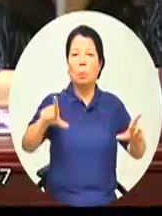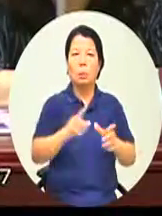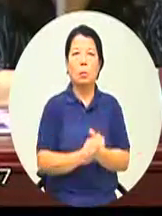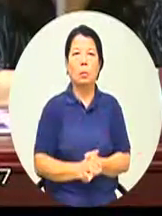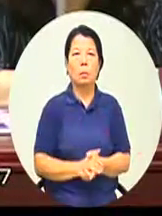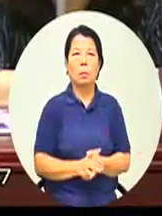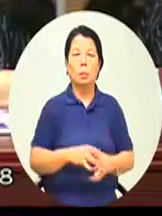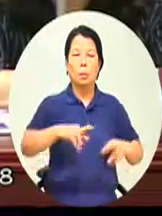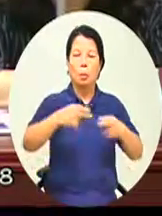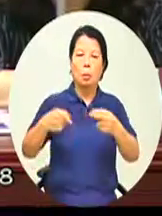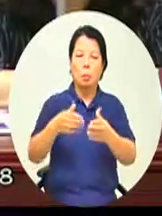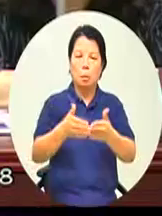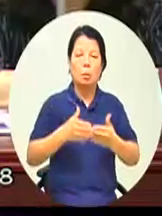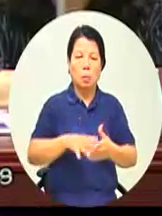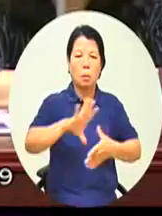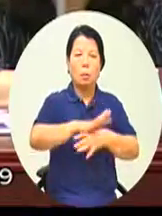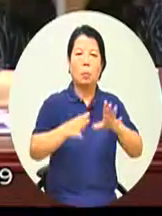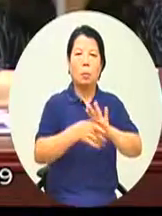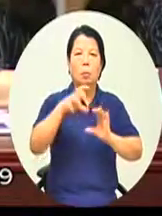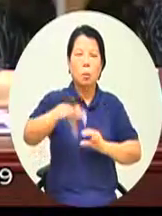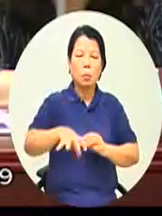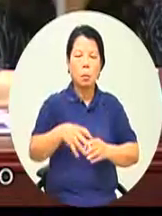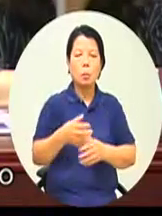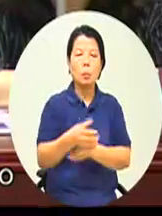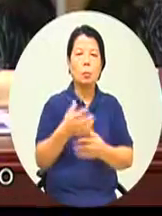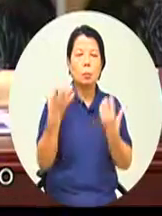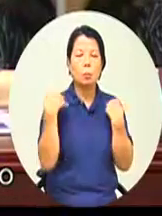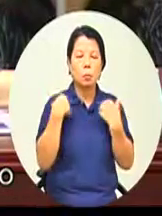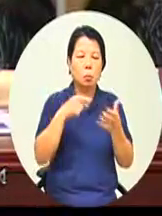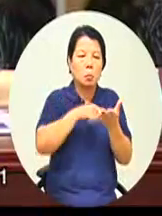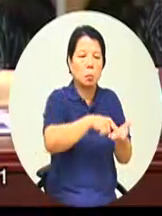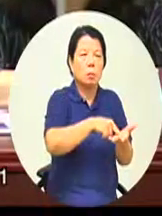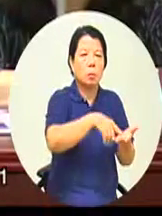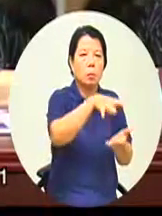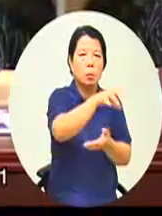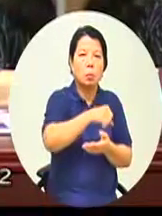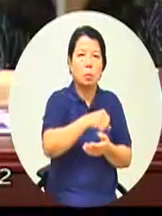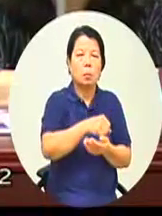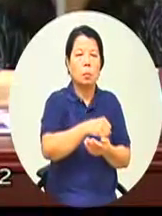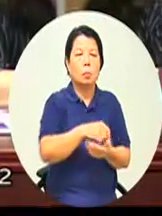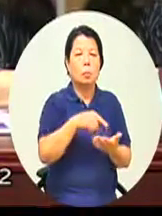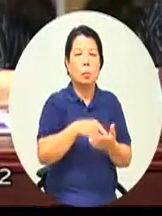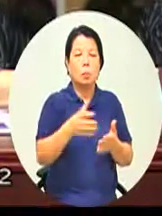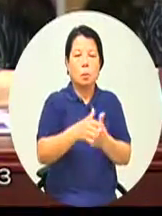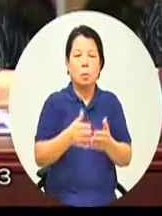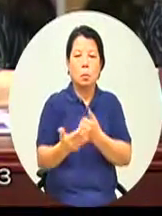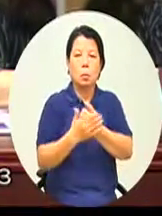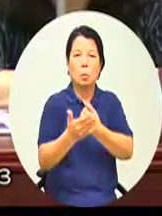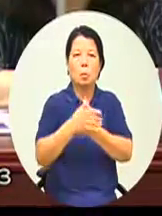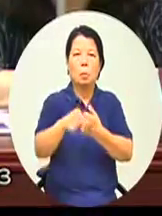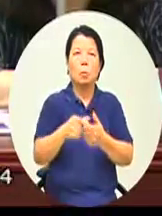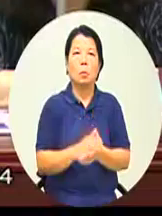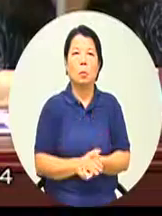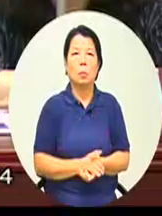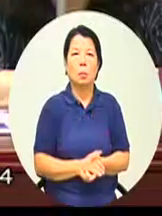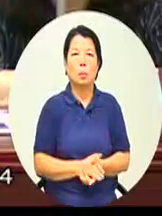复会是需要文化部这边来争取经费，或是由他们来挹注，像